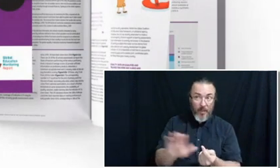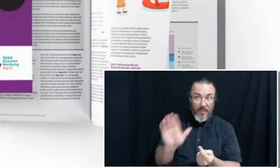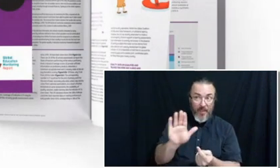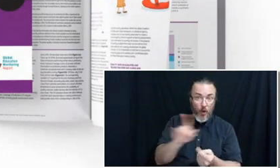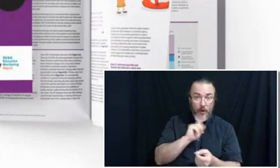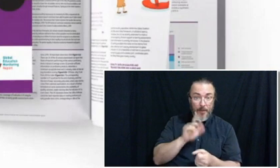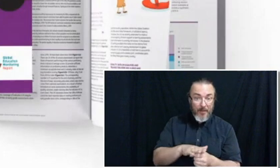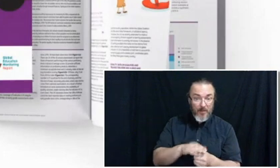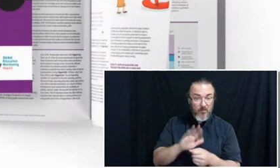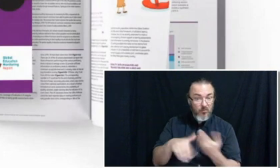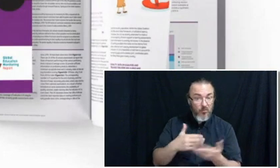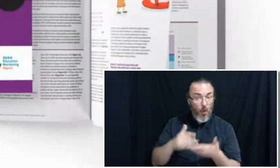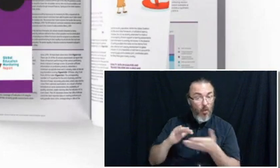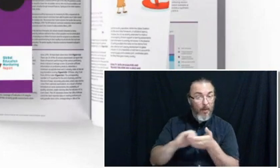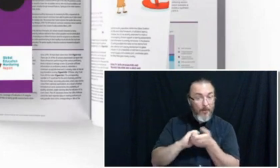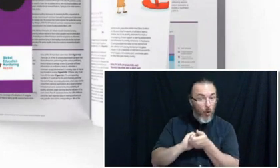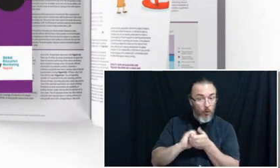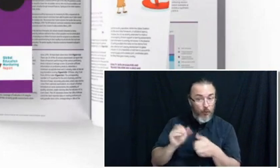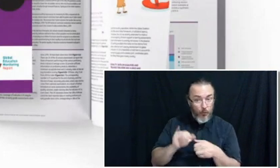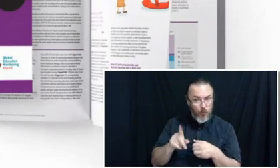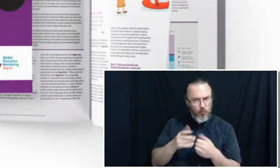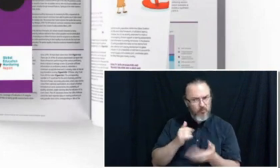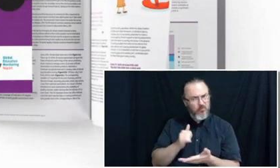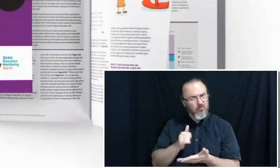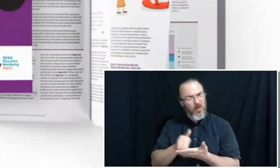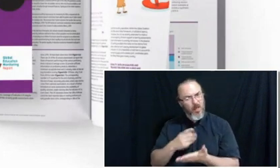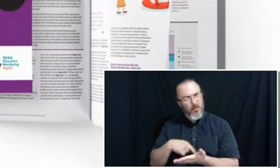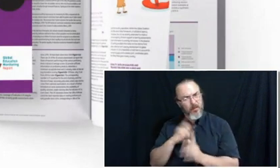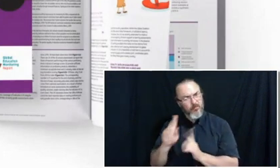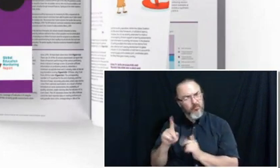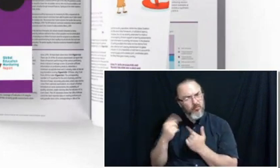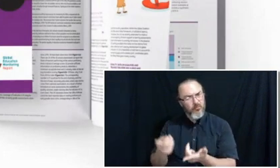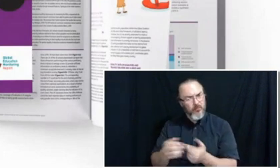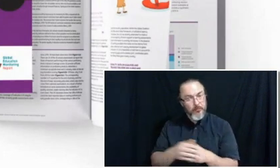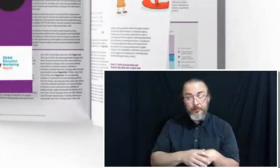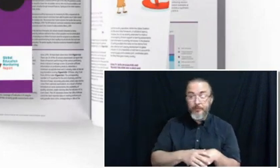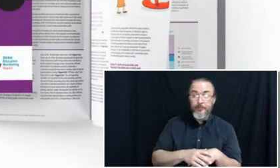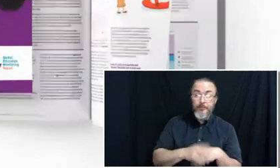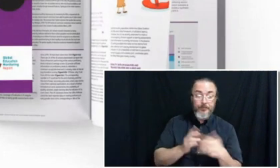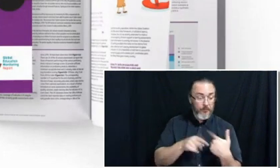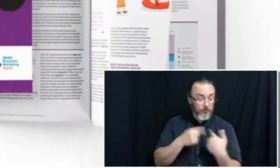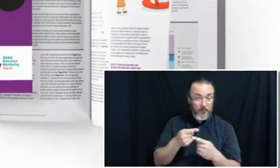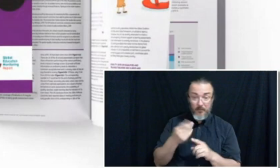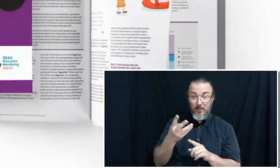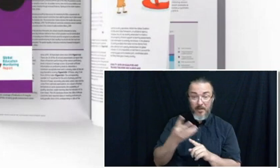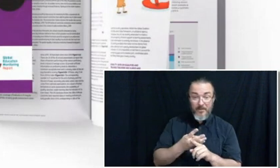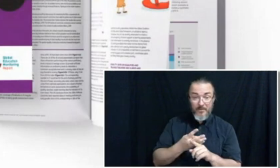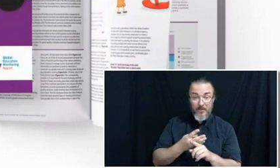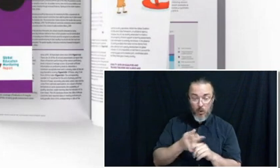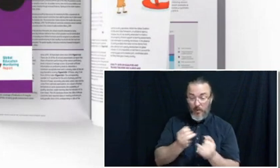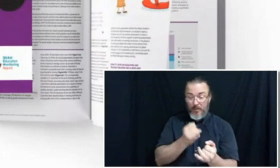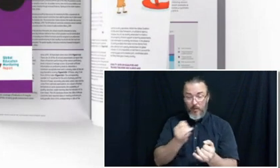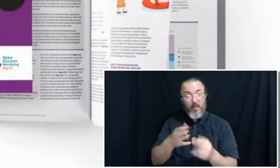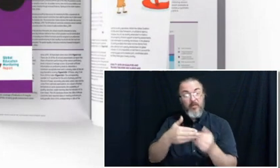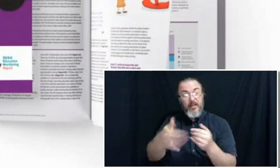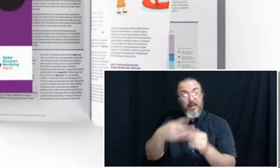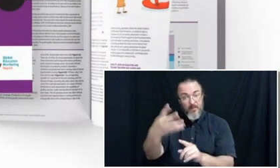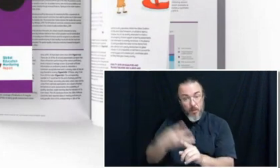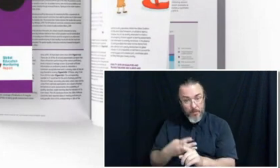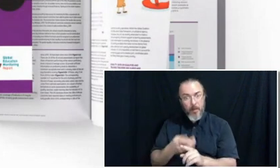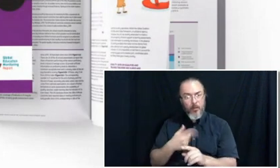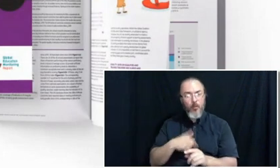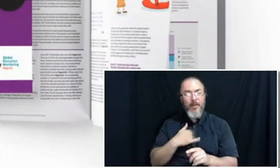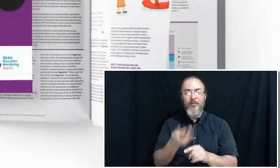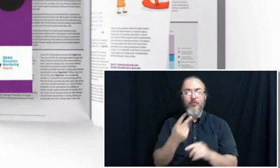son dévouement. Je remercie tous nos partenaires qui nous ont accompagnés pendant tout ce temps de travail. Pendant le dernier trimestre de cette année, nous avons lancé deux